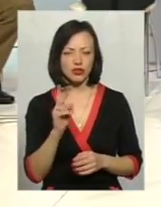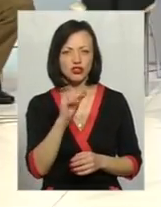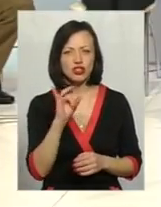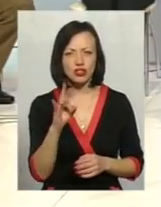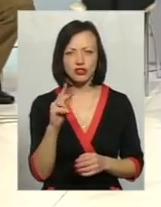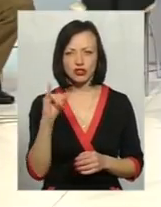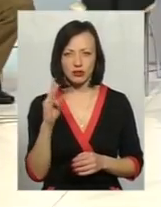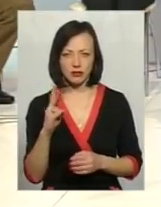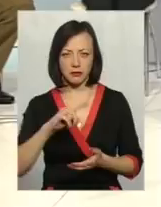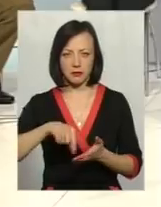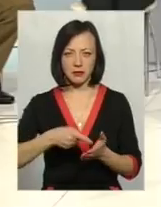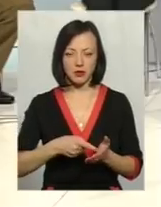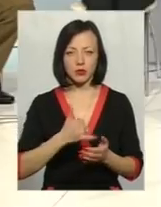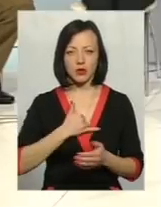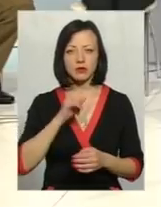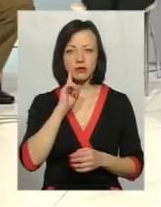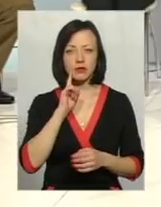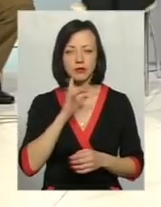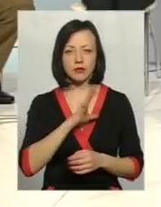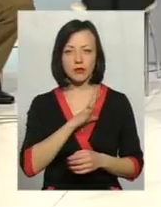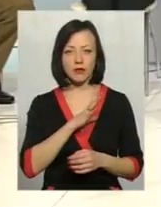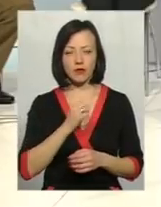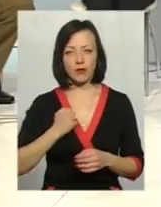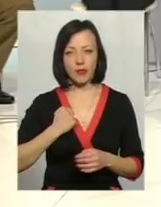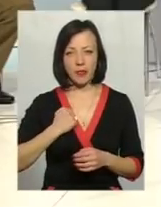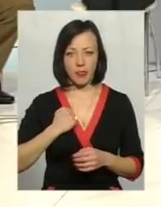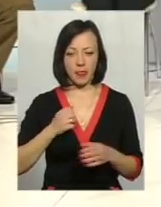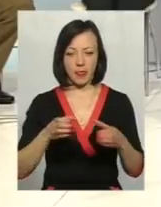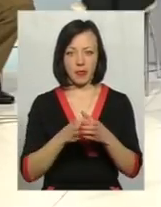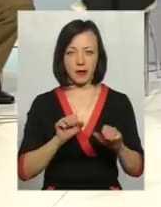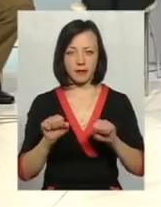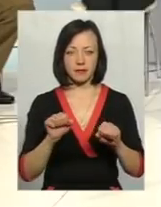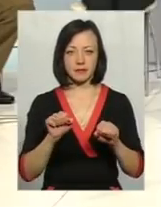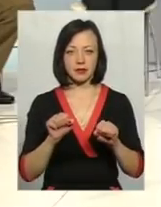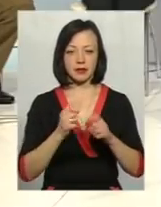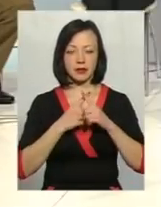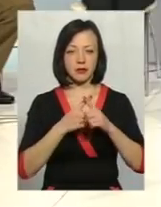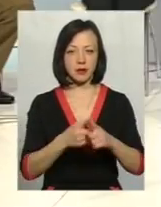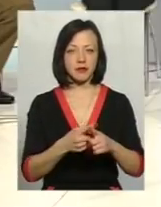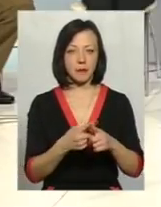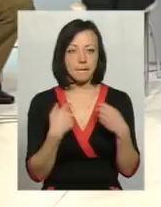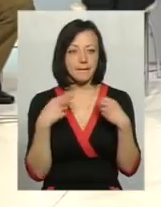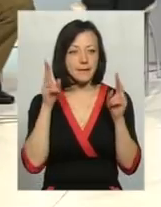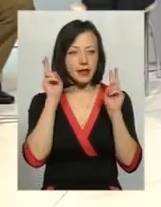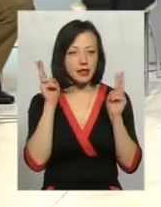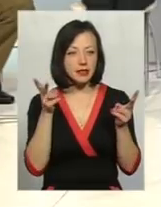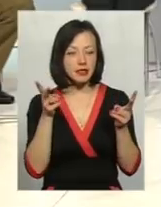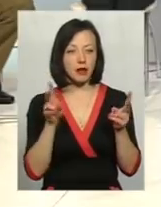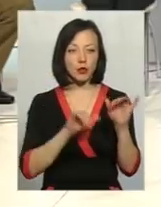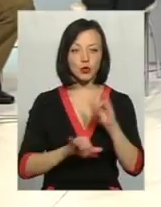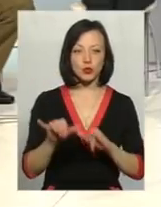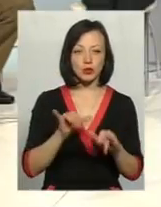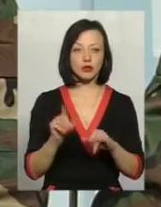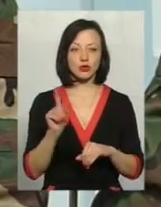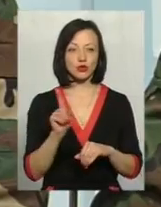молоденький лейтенант, теж він теж связіст, связіст нас віз туди, супроводжав. Ну і не знаємо, де що, куди йти. Ну він